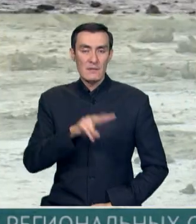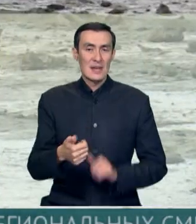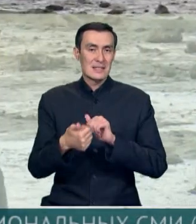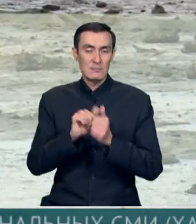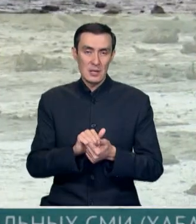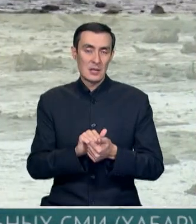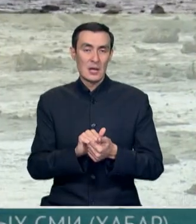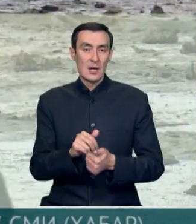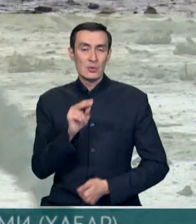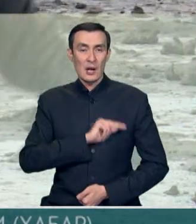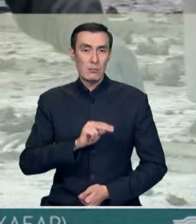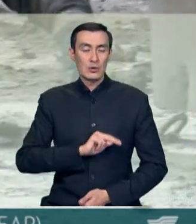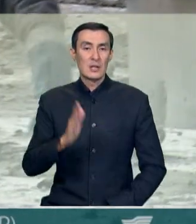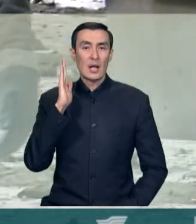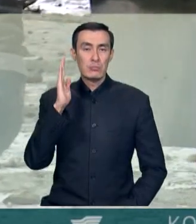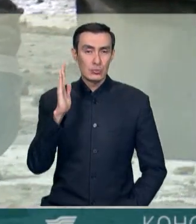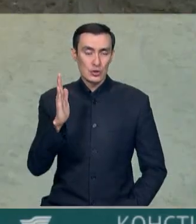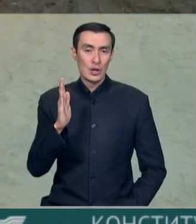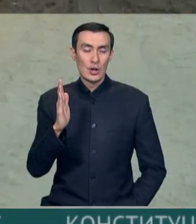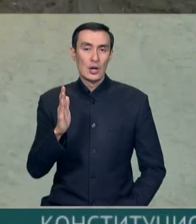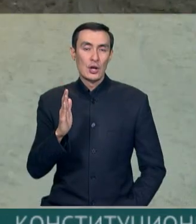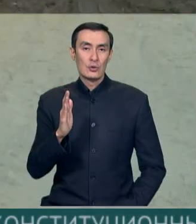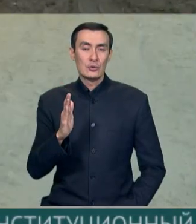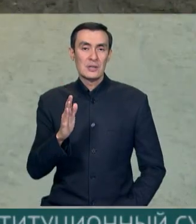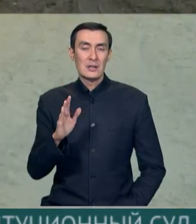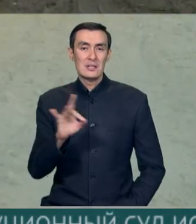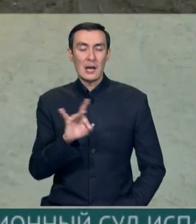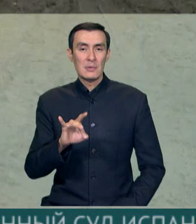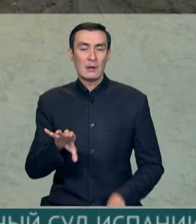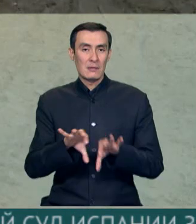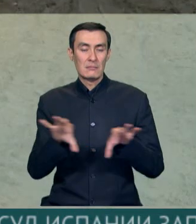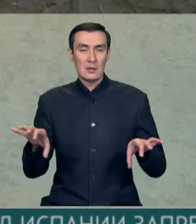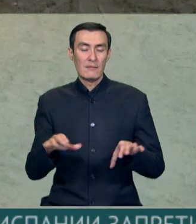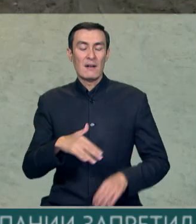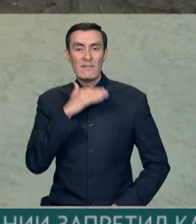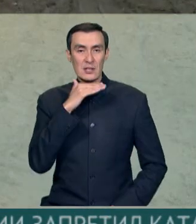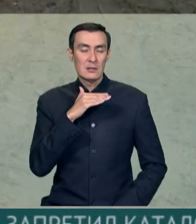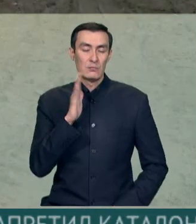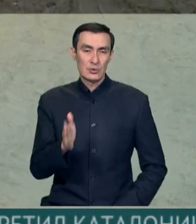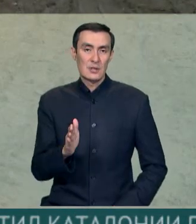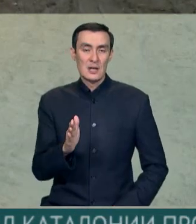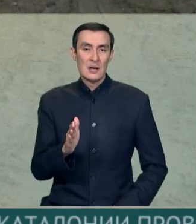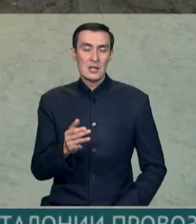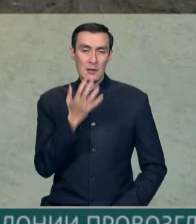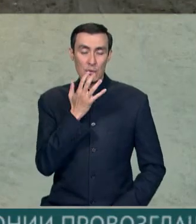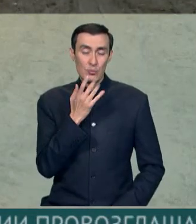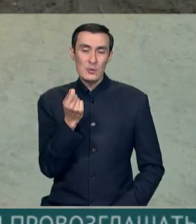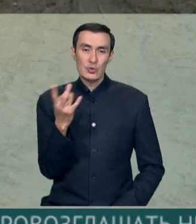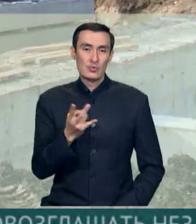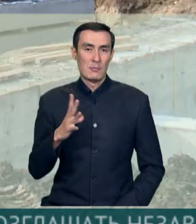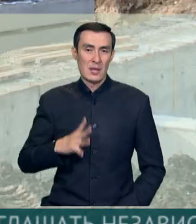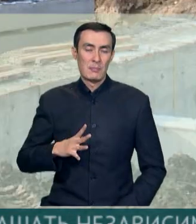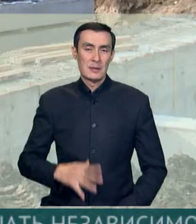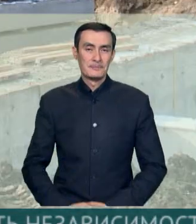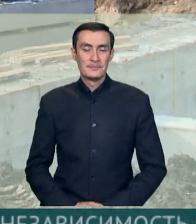И уйдет работа на будущее. 1000 диаметр увеличивается, это хватит на весь город. Будем все с теплом. Но немножко надо